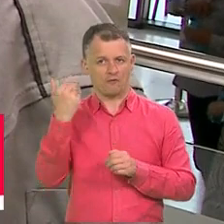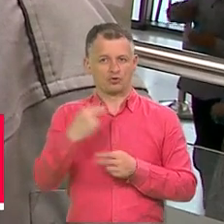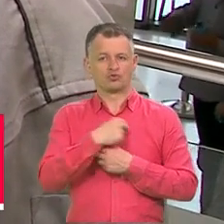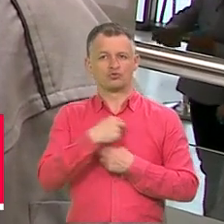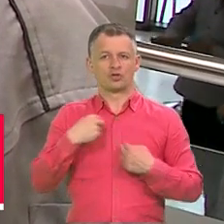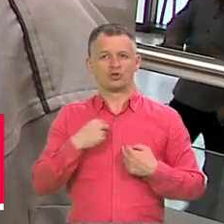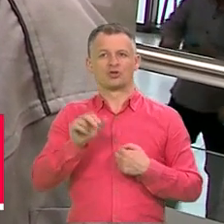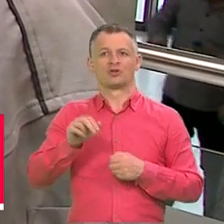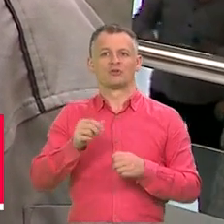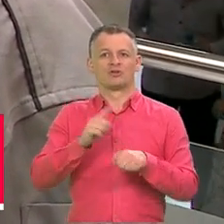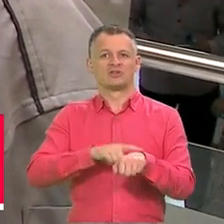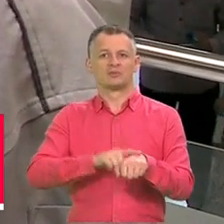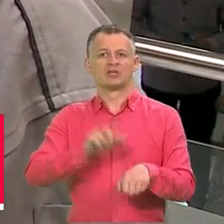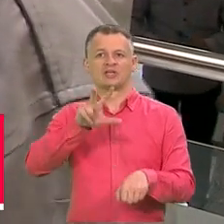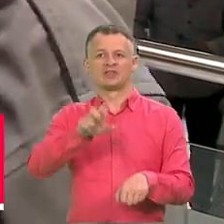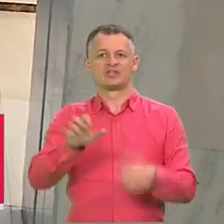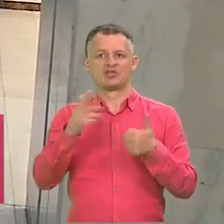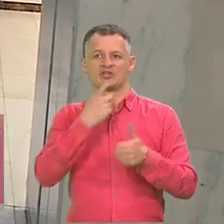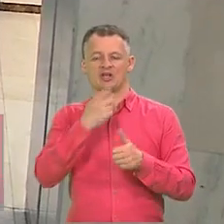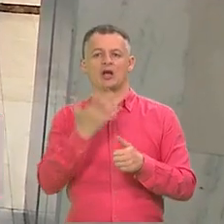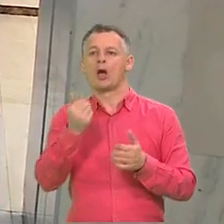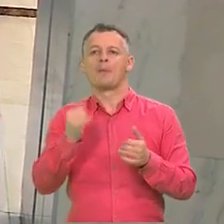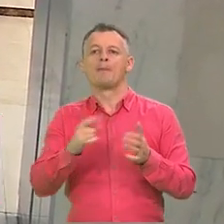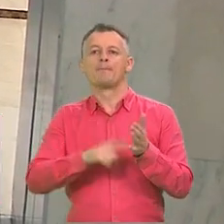36 de ani. Și acum ce pensie aveți?